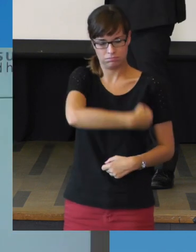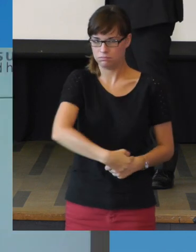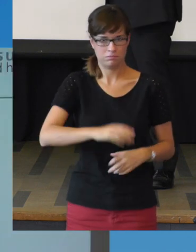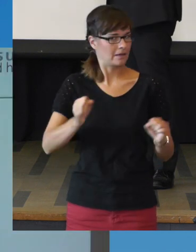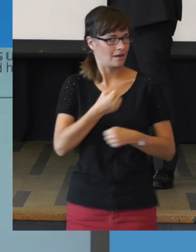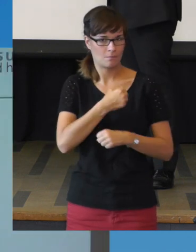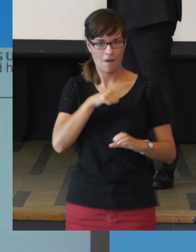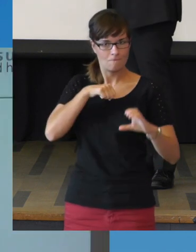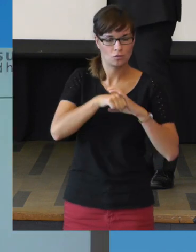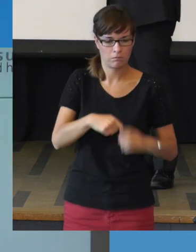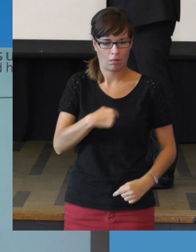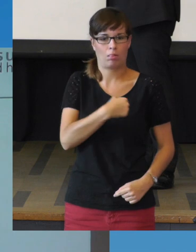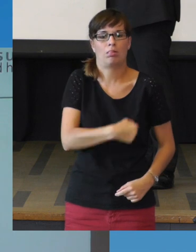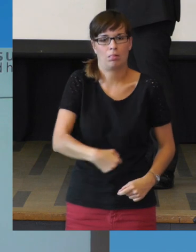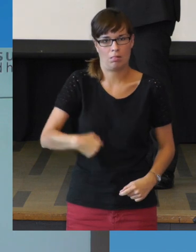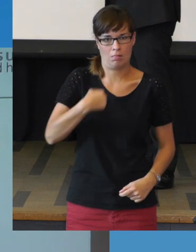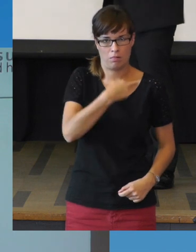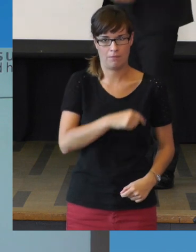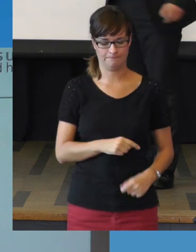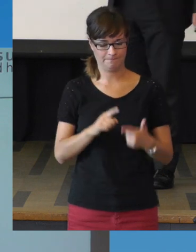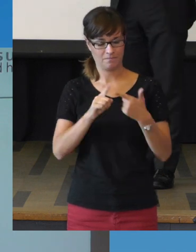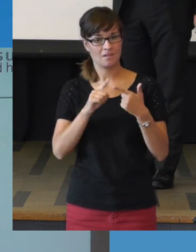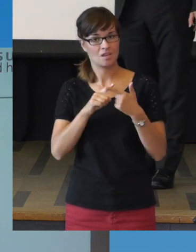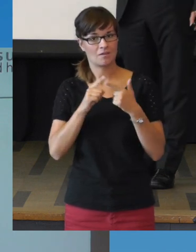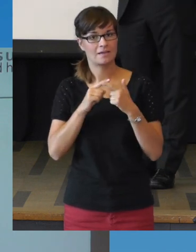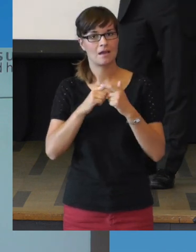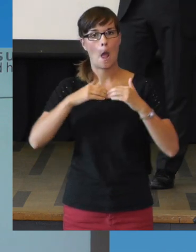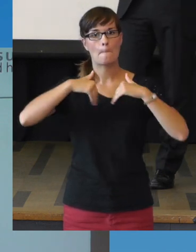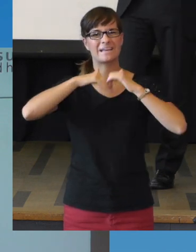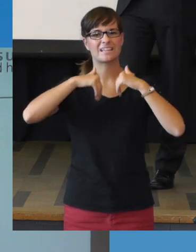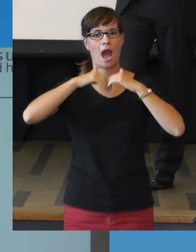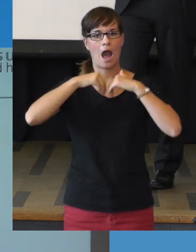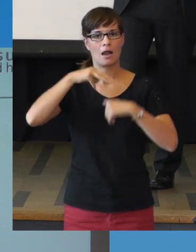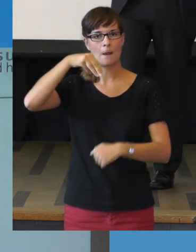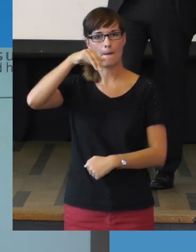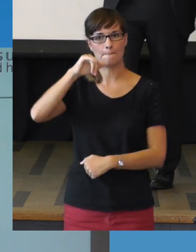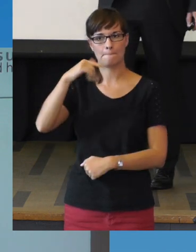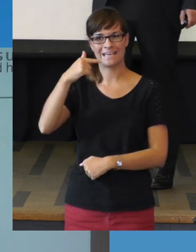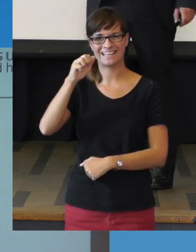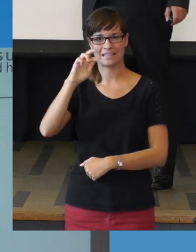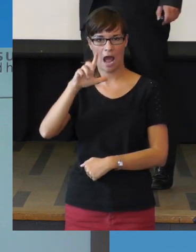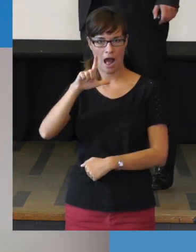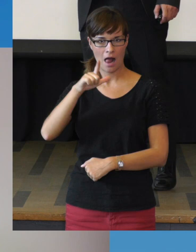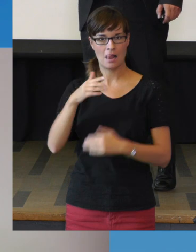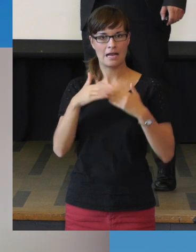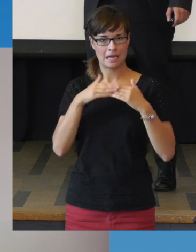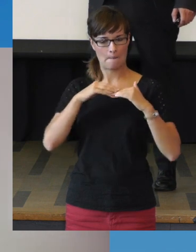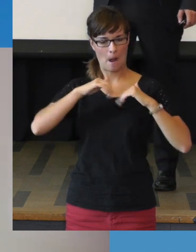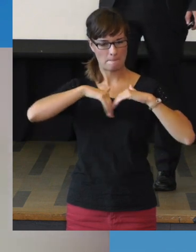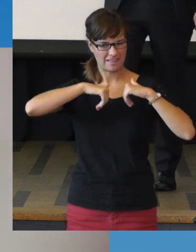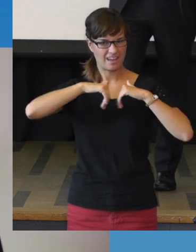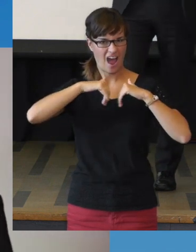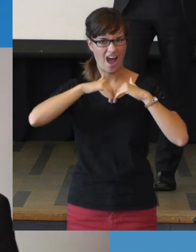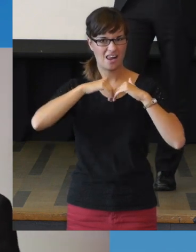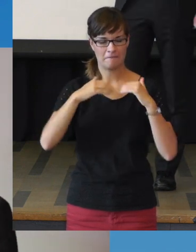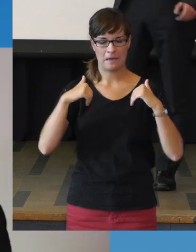gepumpt werden kann. Die zweithäufigste ist die Mitralklappenerkrankung. Die Mitralklappe wird nicht zu eng, die Mitralklappe wird undicht, eine